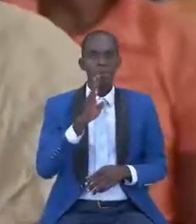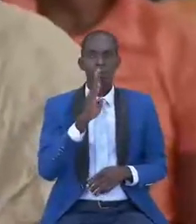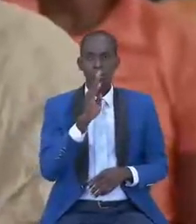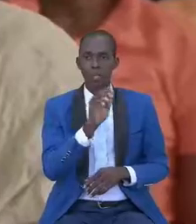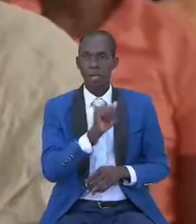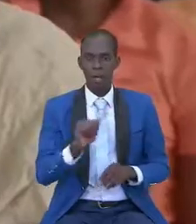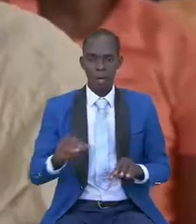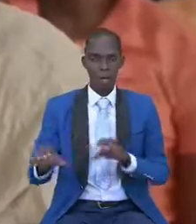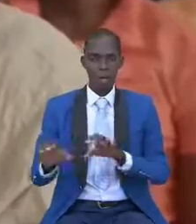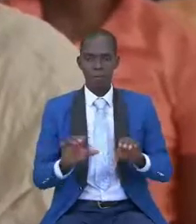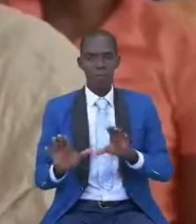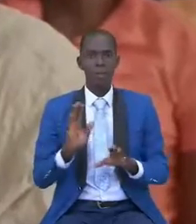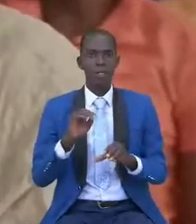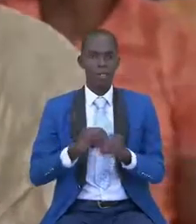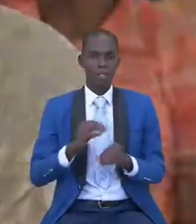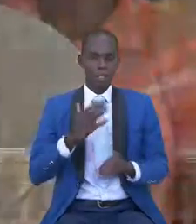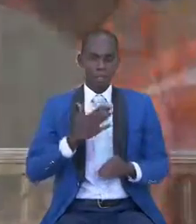dans ma vie.